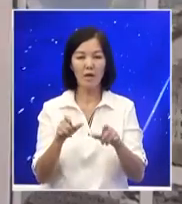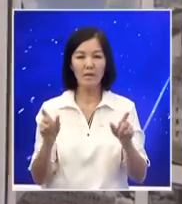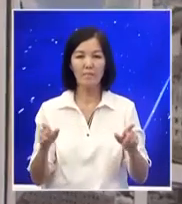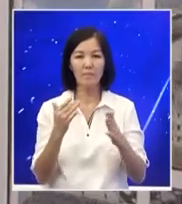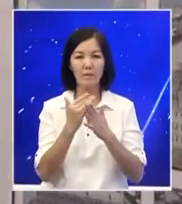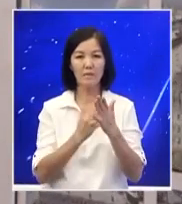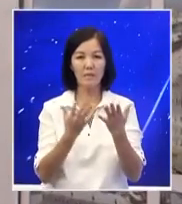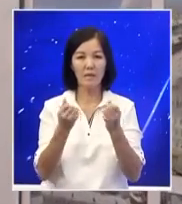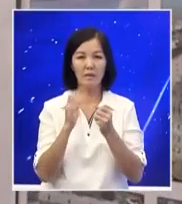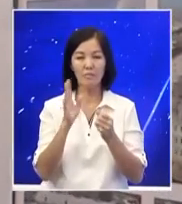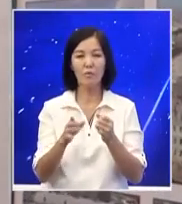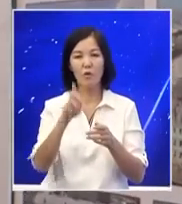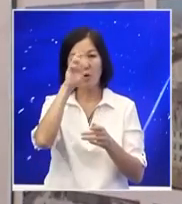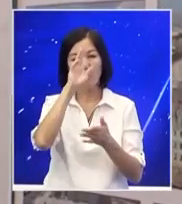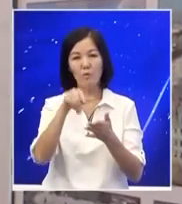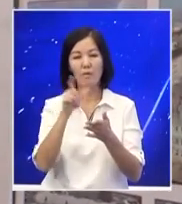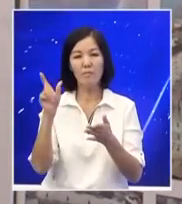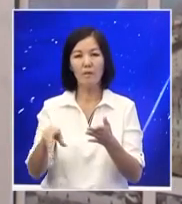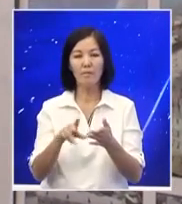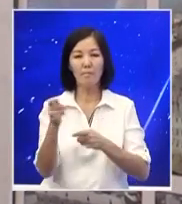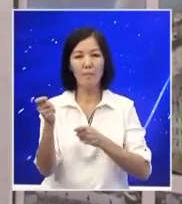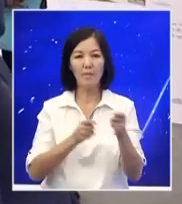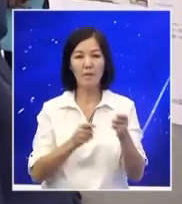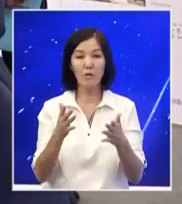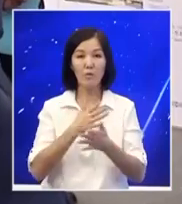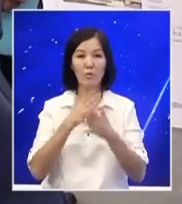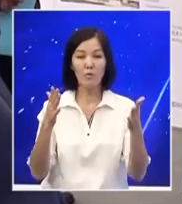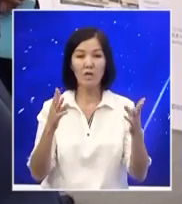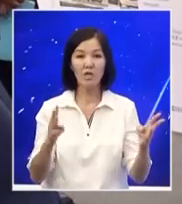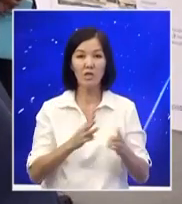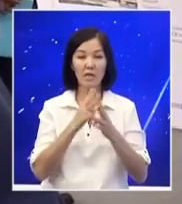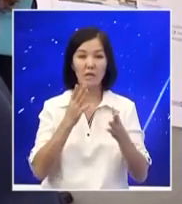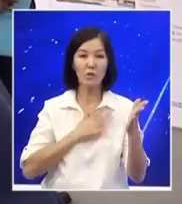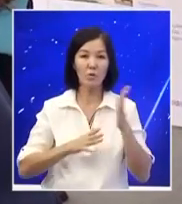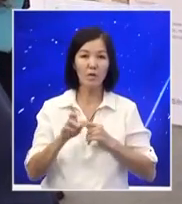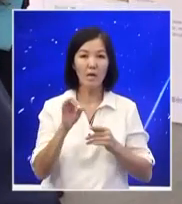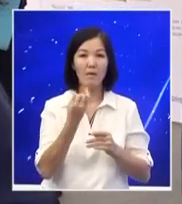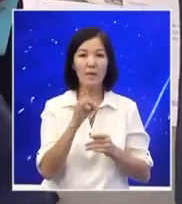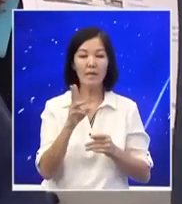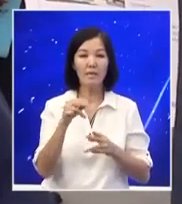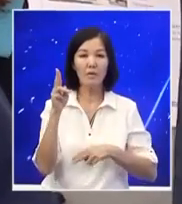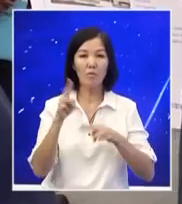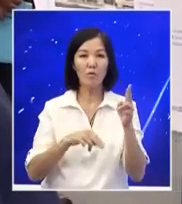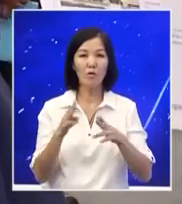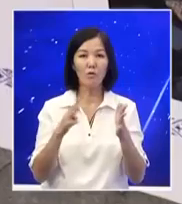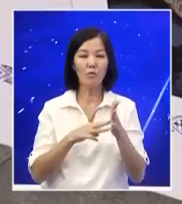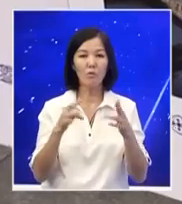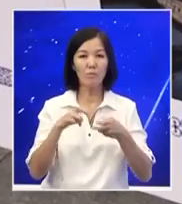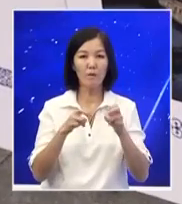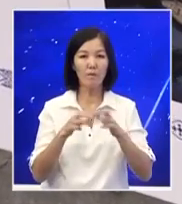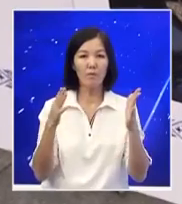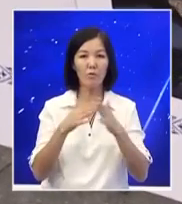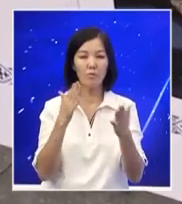получать. Үкімет басшысын жергілікті биліктің үлкен ынтасын қуантты. Бәйтерек холдингі тарапынан салынған 9 проблемалы үй бар